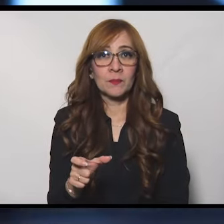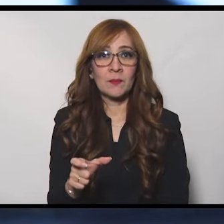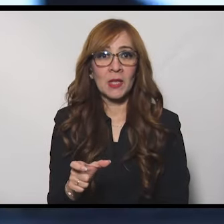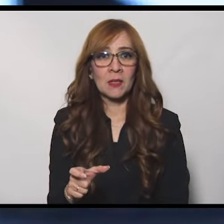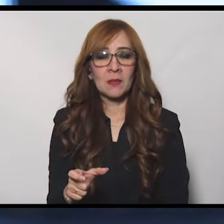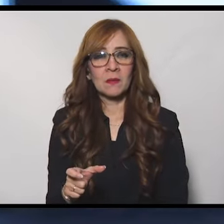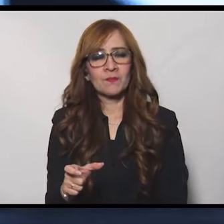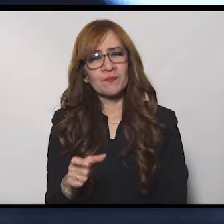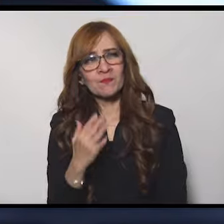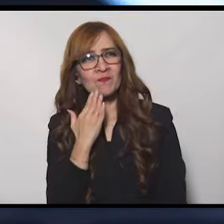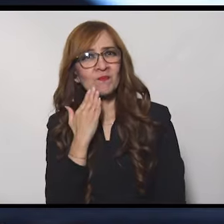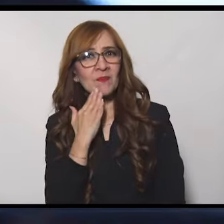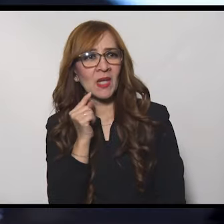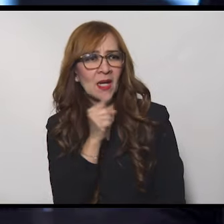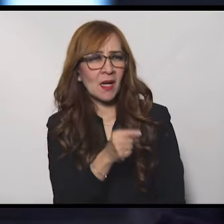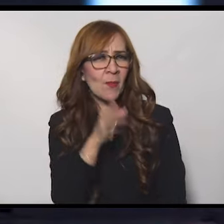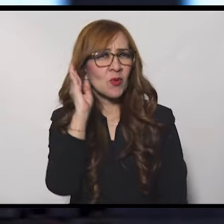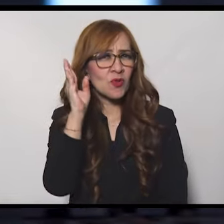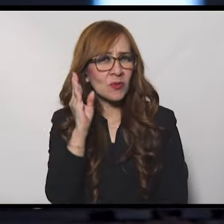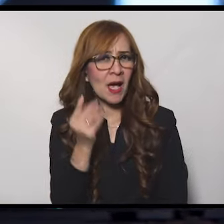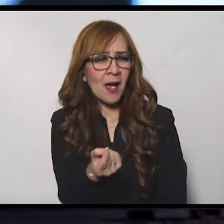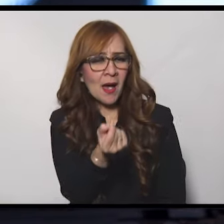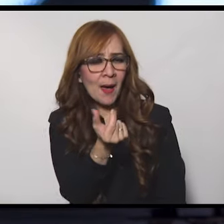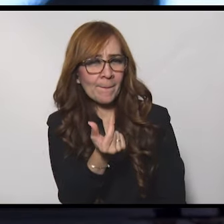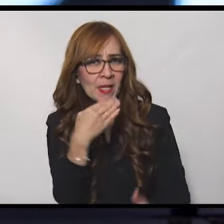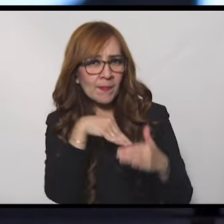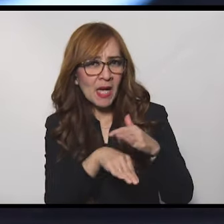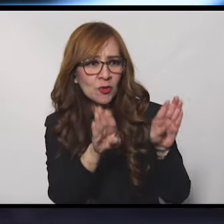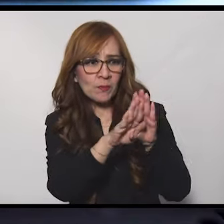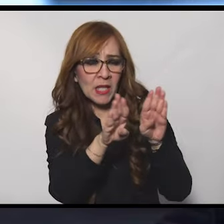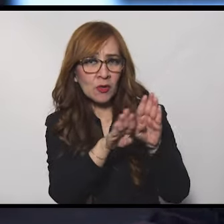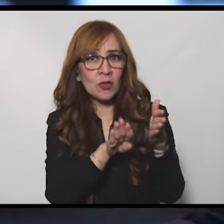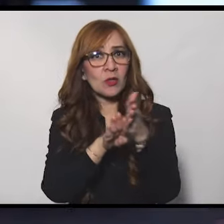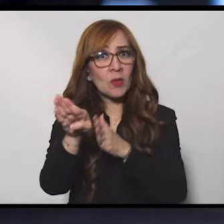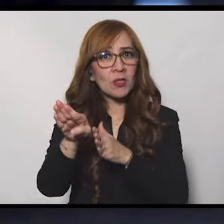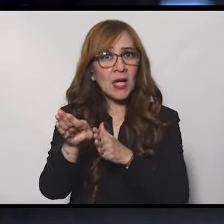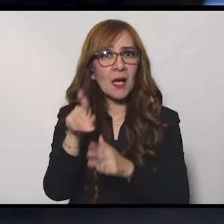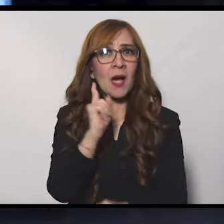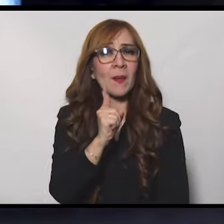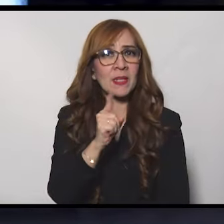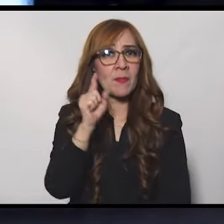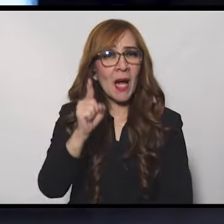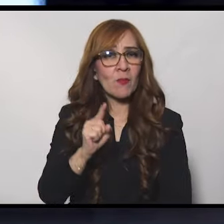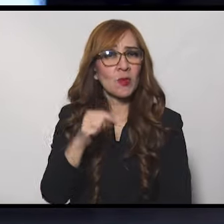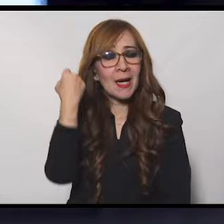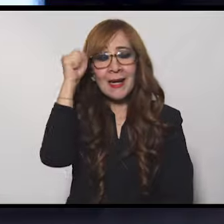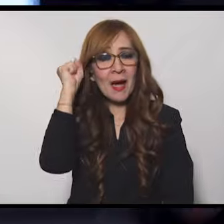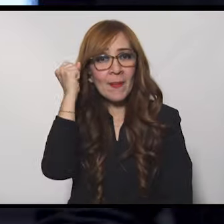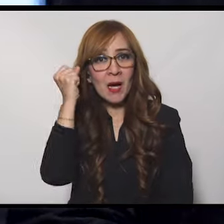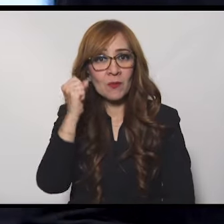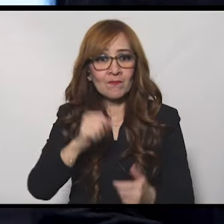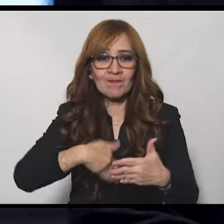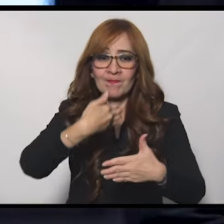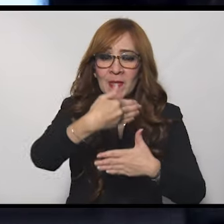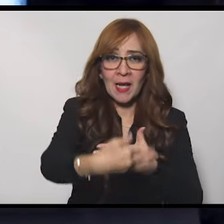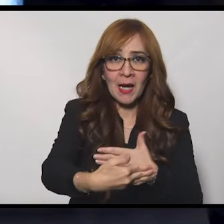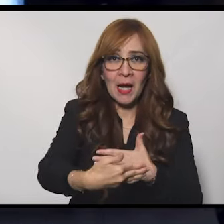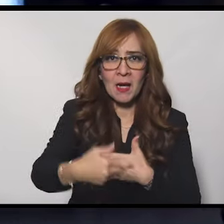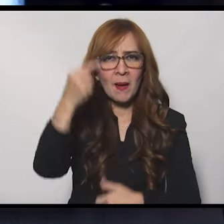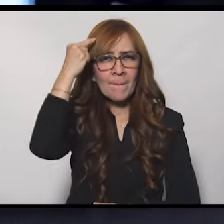lu tuh udah di depan pintu terobosan, kenapa sih lu gak mau melangkah? Kayak ibaratnya pikiran lu tuh sempit gitu